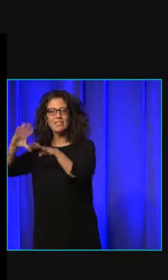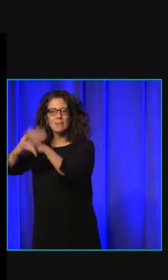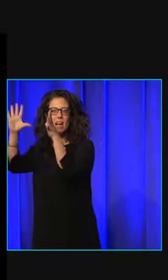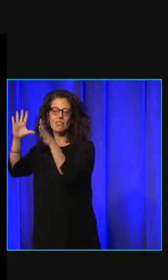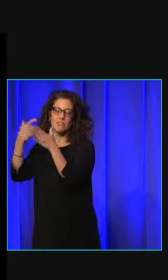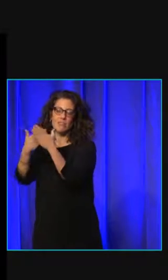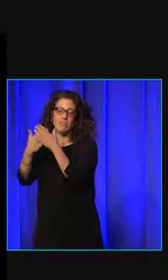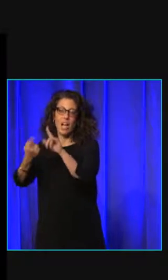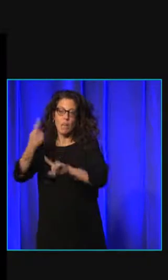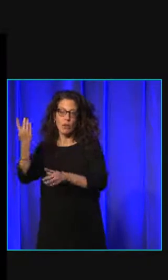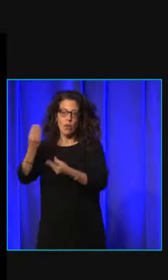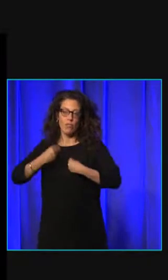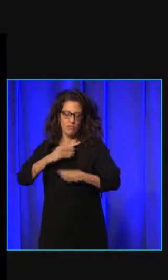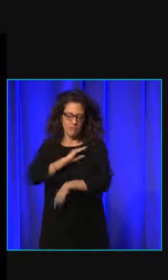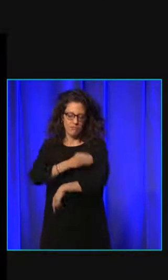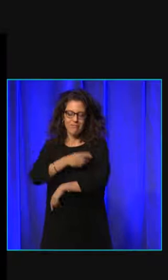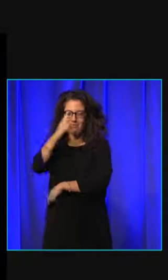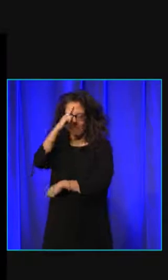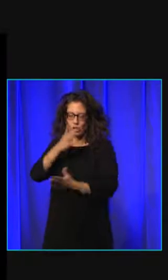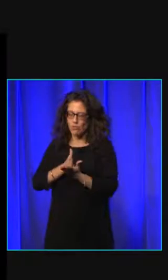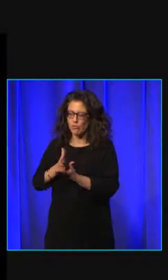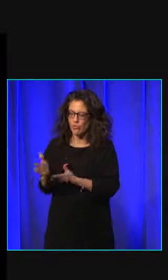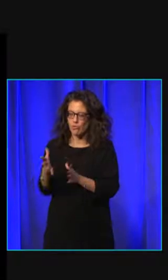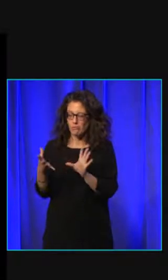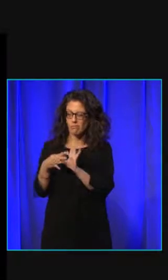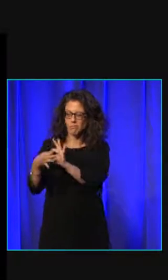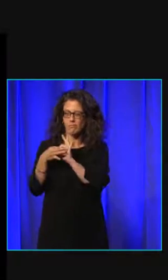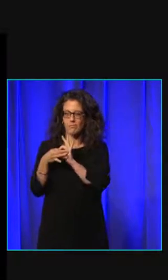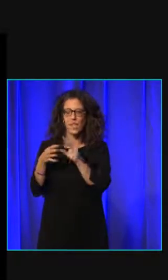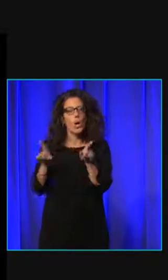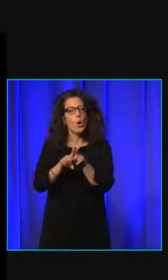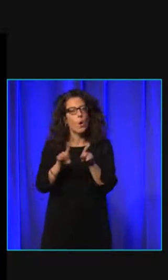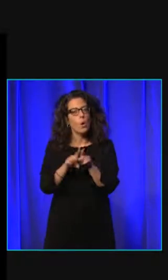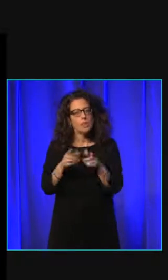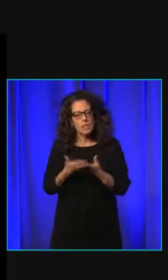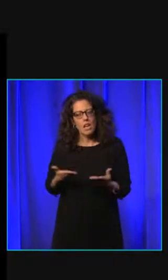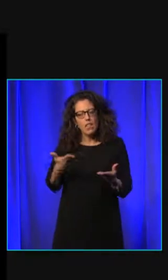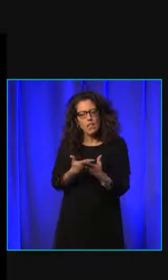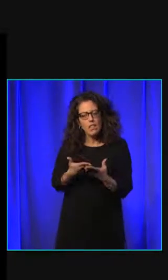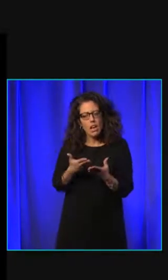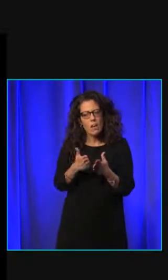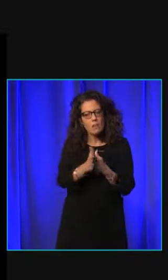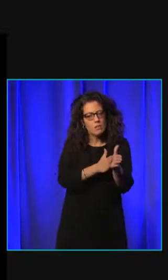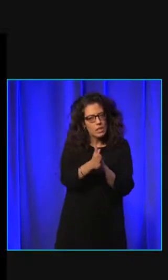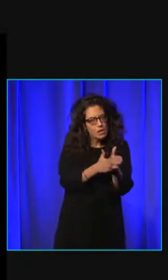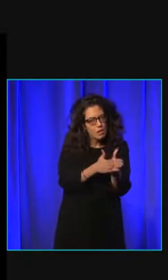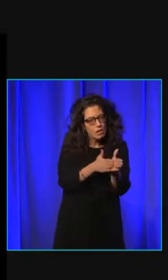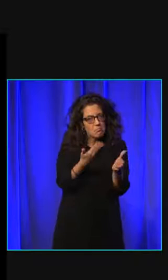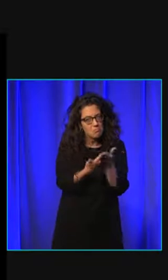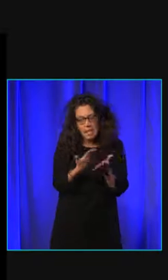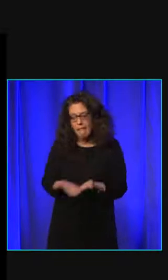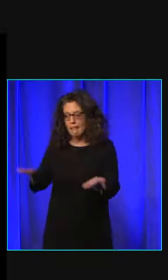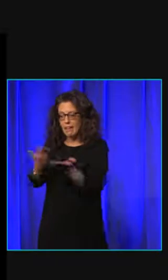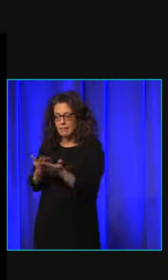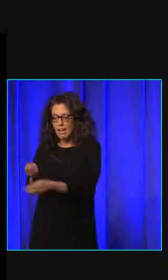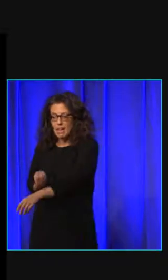l'athlète. Alors je prends en compte aussi les états émotionnels et motivationnel, parce que quand les